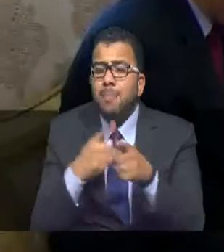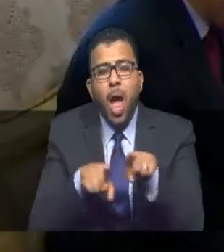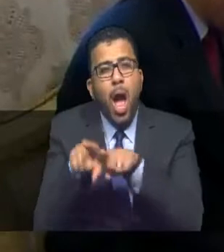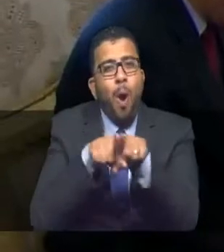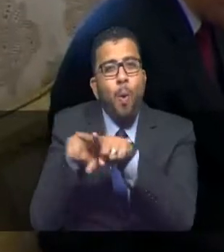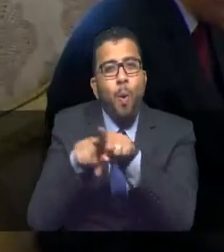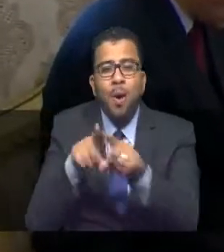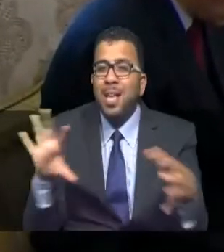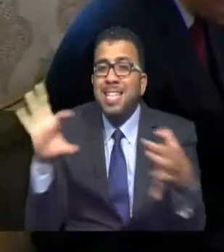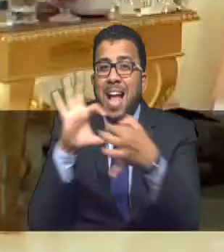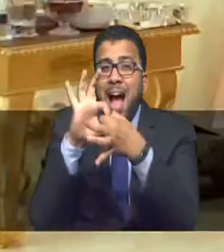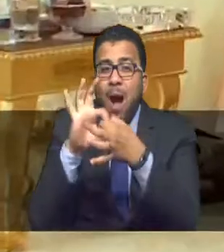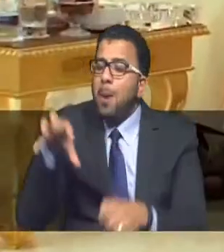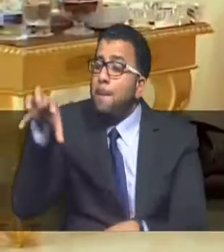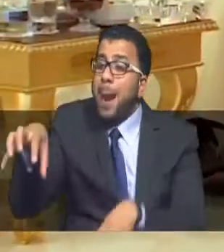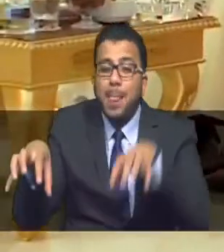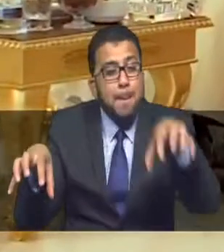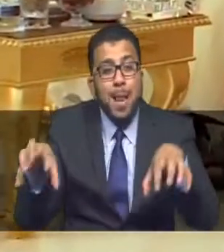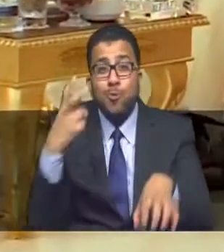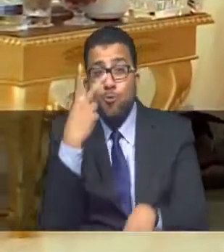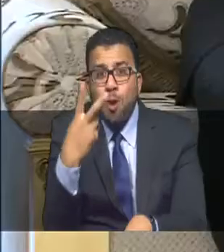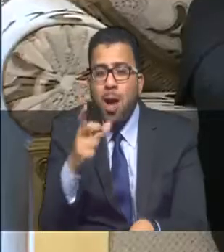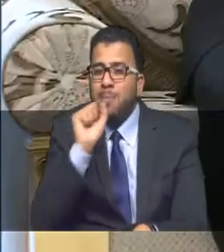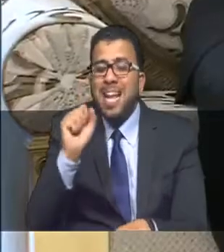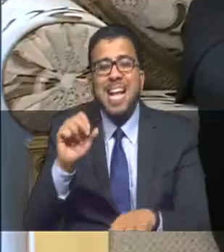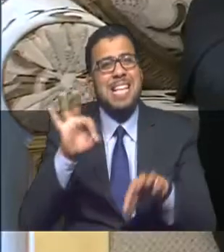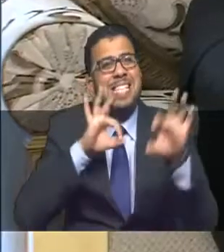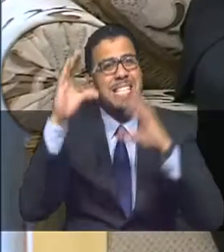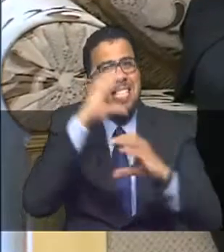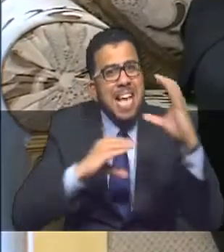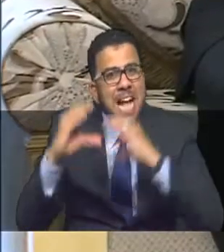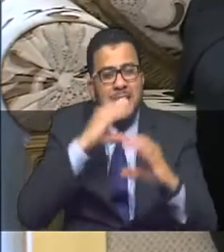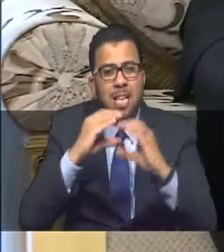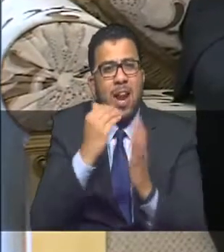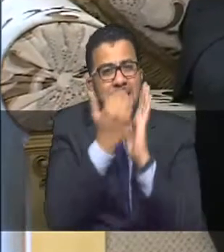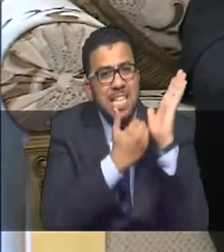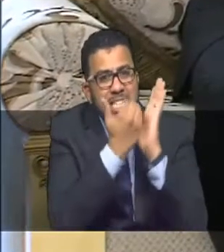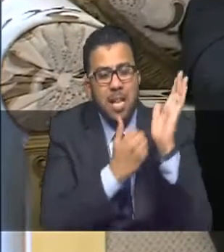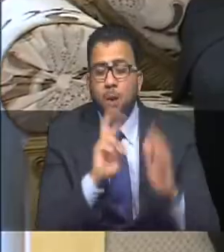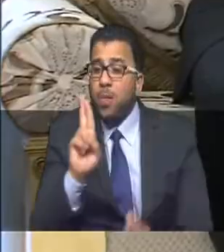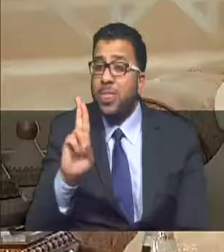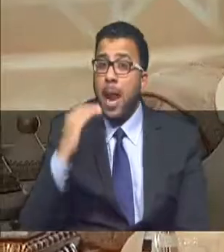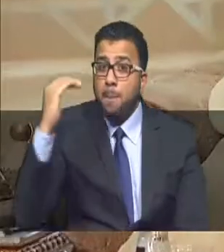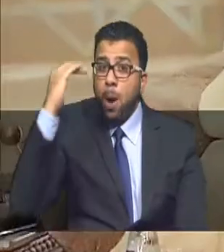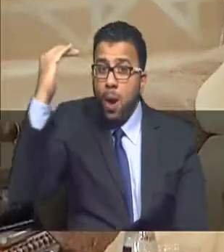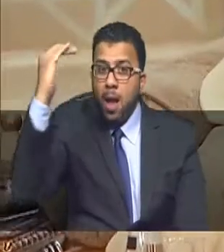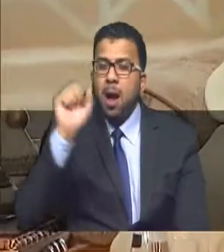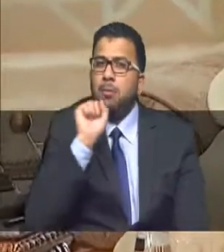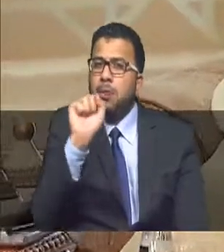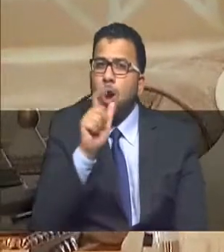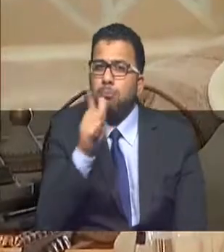الأخوية والتعاون بين البلدين في المجالات السياسية والاقتصادية والتنموية